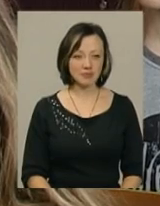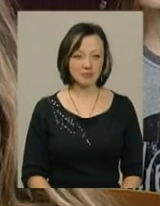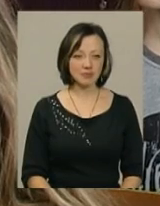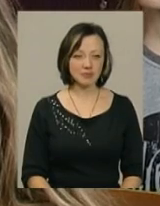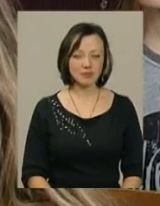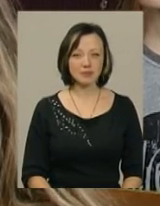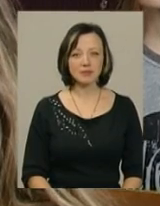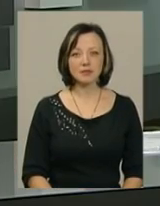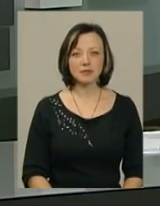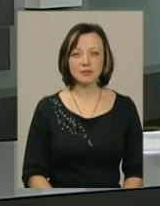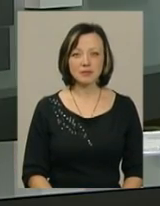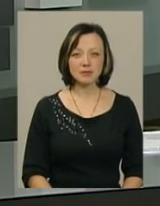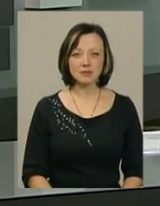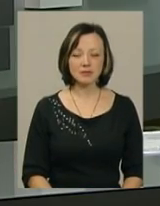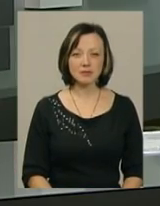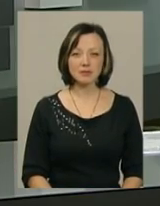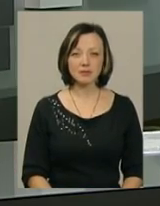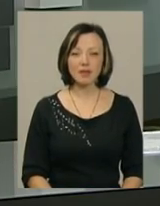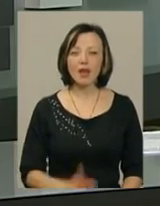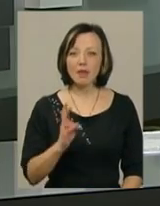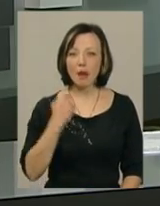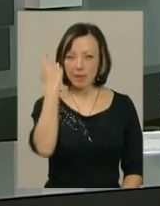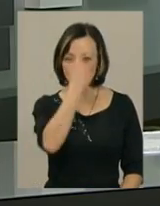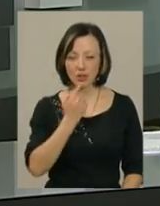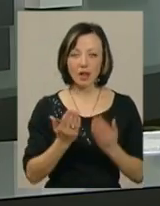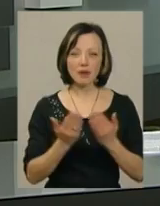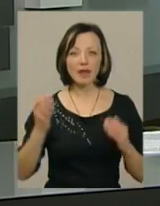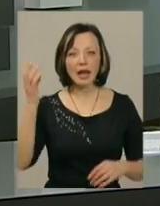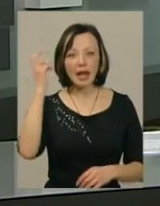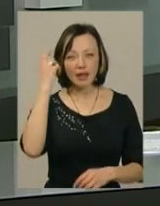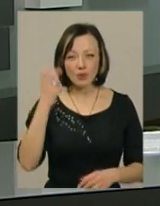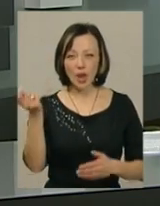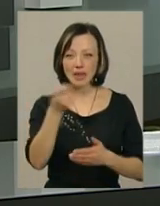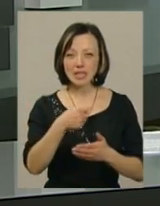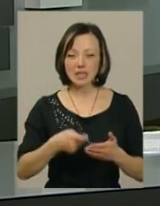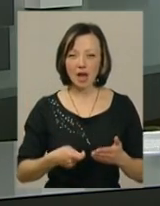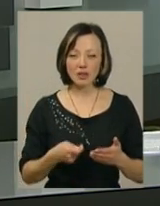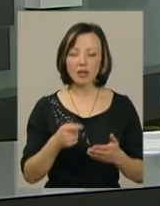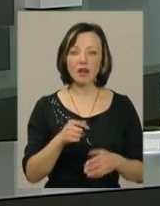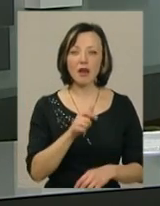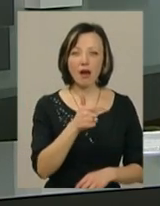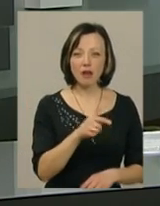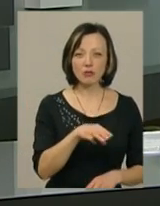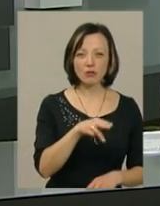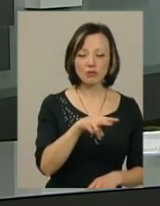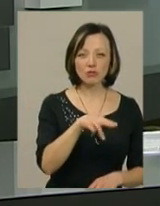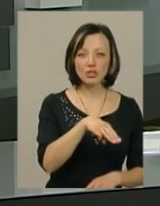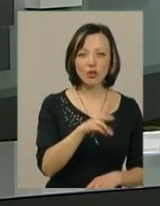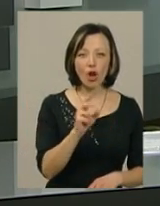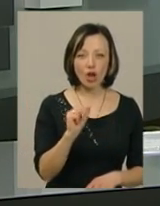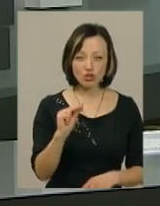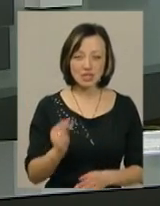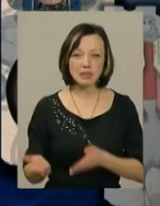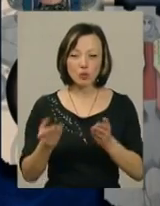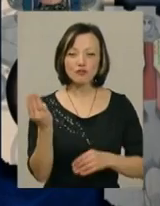Поділля, Центр. На персональну виставку київської дизайнерки та ілюстраторки Ганни Ткач запрошують у Шепетівському музеї